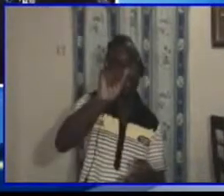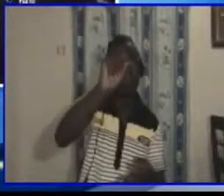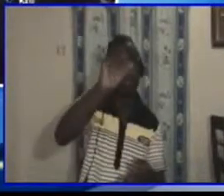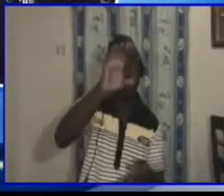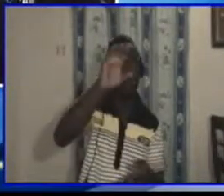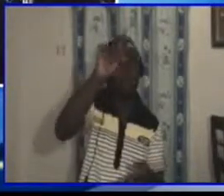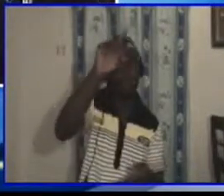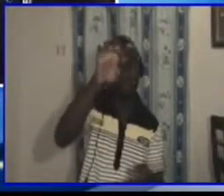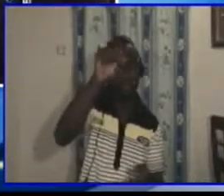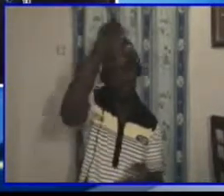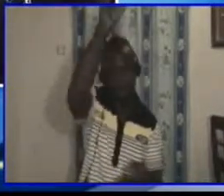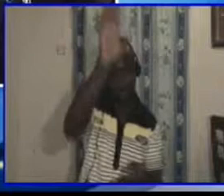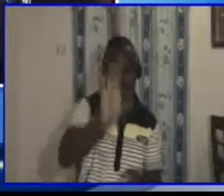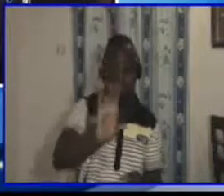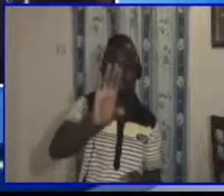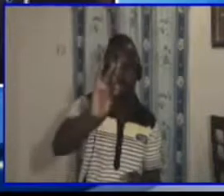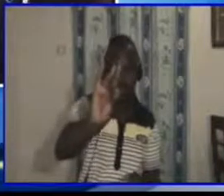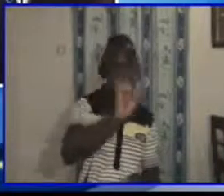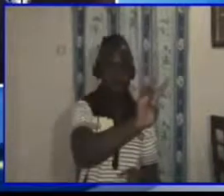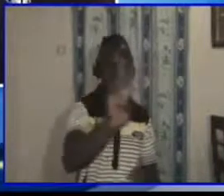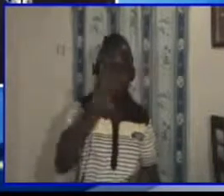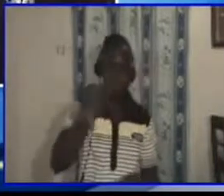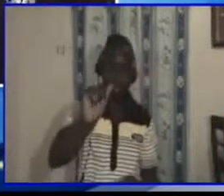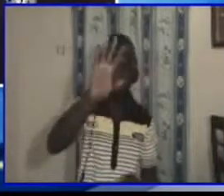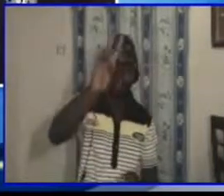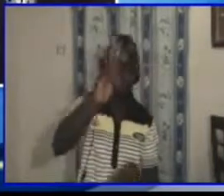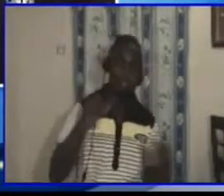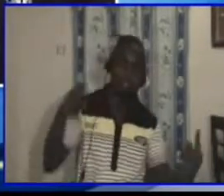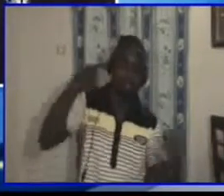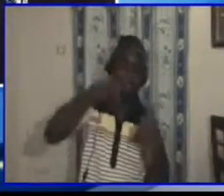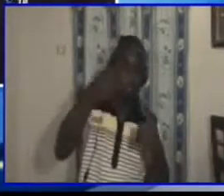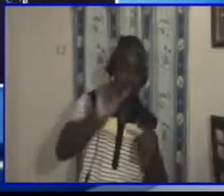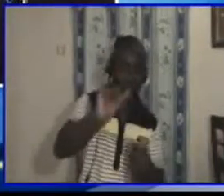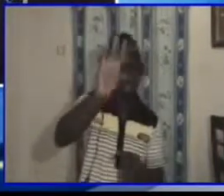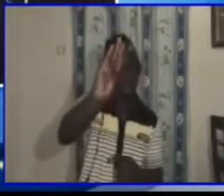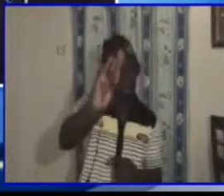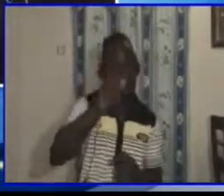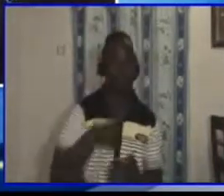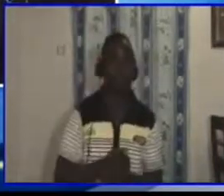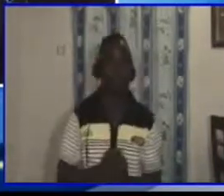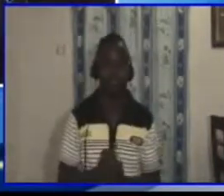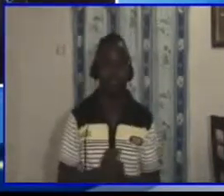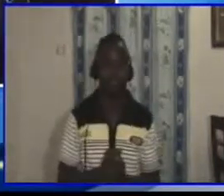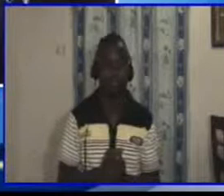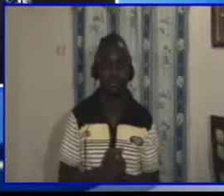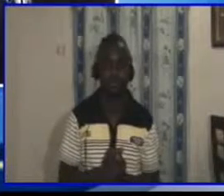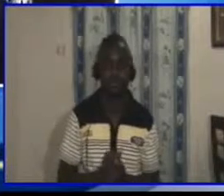37 e 38 e in atti capitano 8